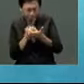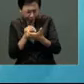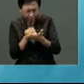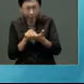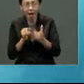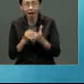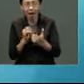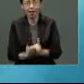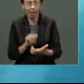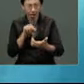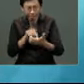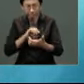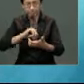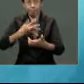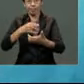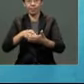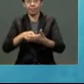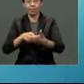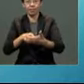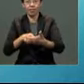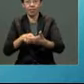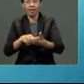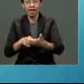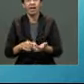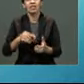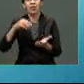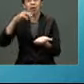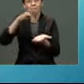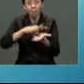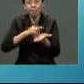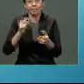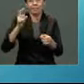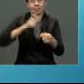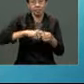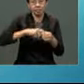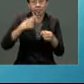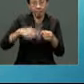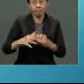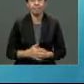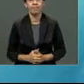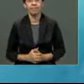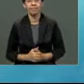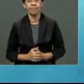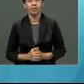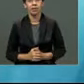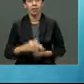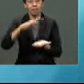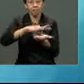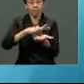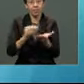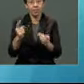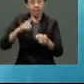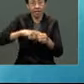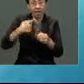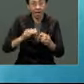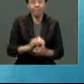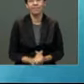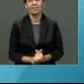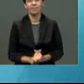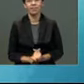ปึ้งขึ้นมาก็จะเกิดการบอกว่าคุณได้เช็คอินแล้วแล้วเขาก็จะขึ้นมาให้เรานะครับพอเดินกลับม